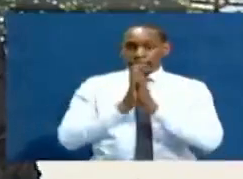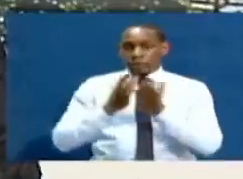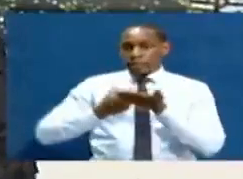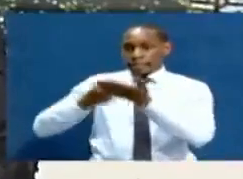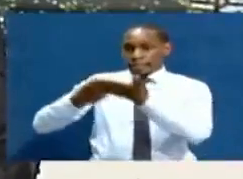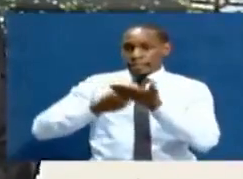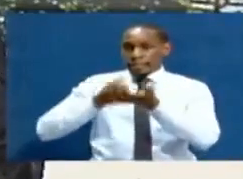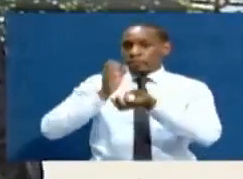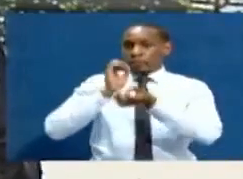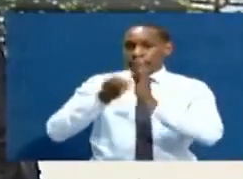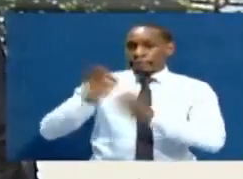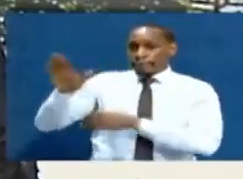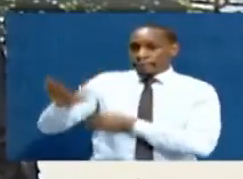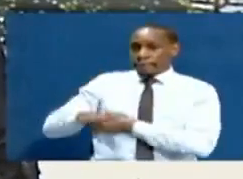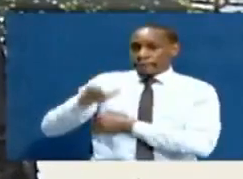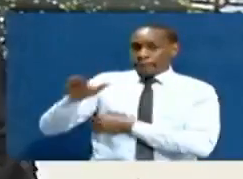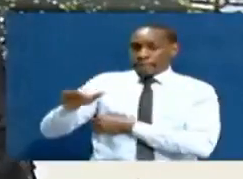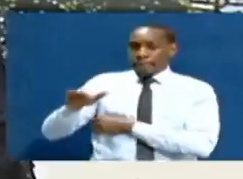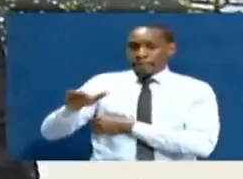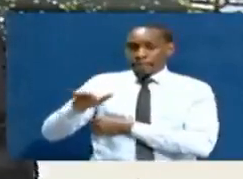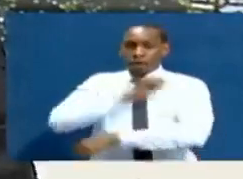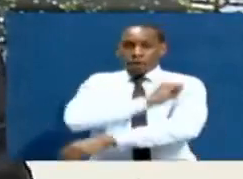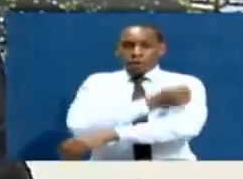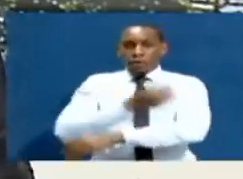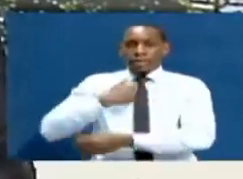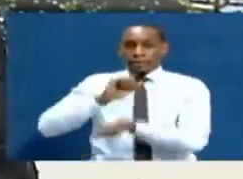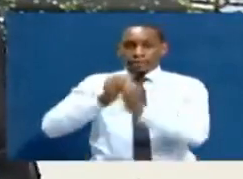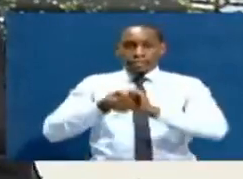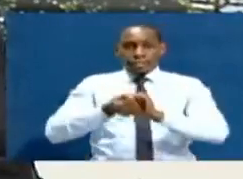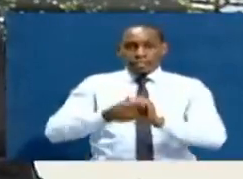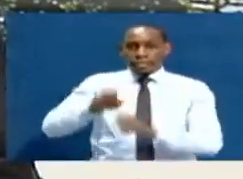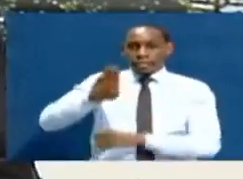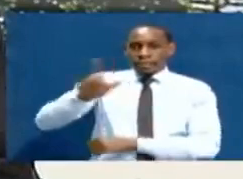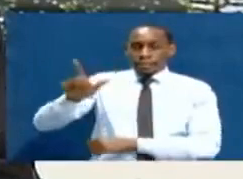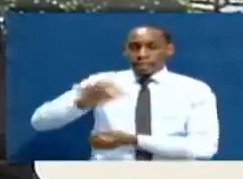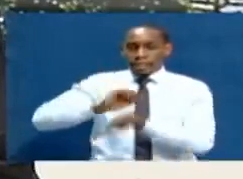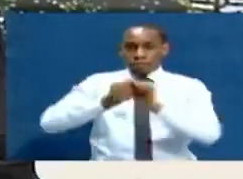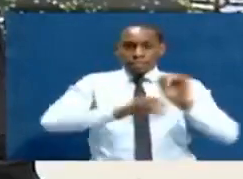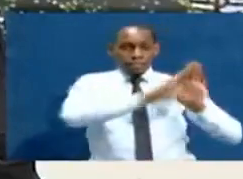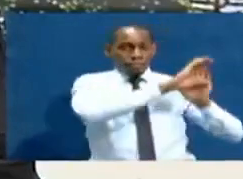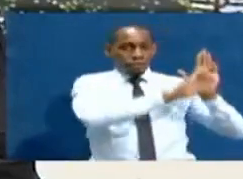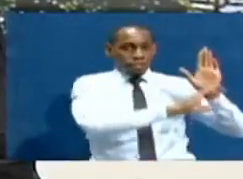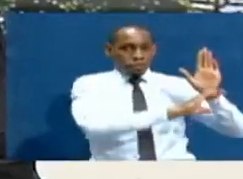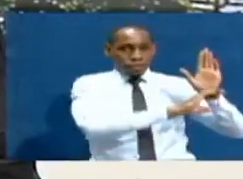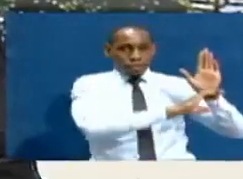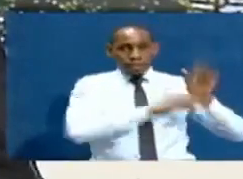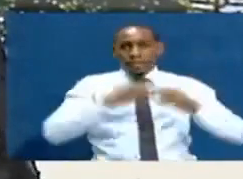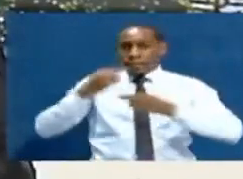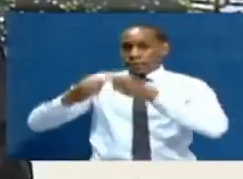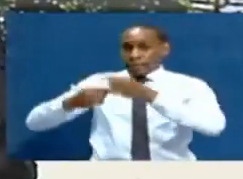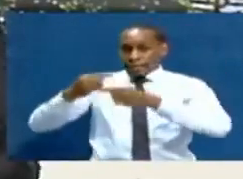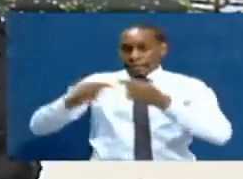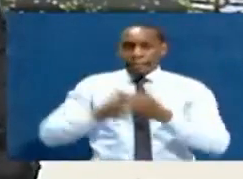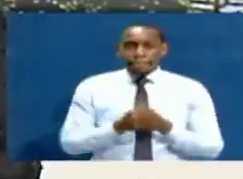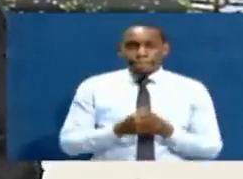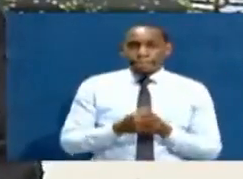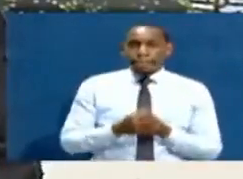Mjadala kuhusu iwapo bunge lina mamlaka ya kufanya mabadiliko katika mswada wa kurekebisha katiba unaendelea